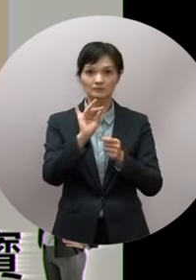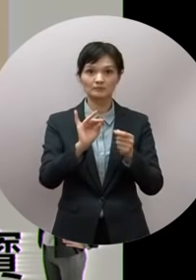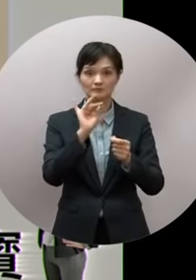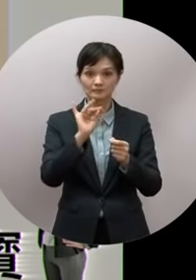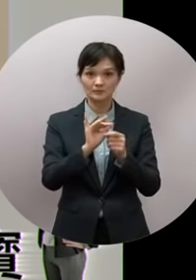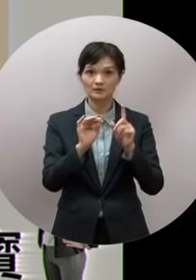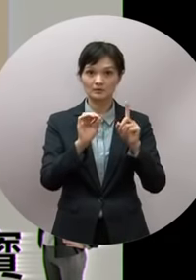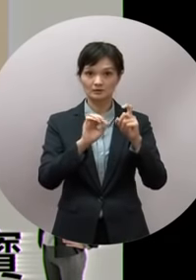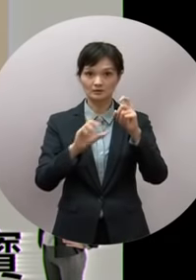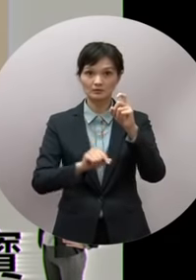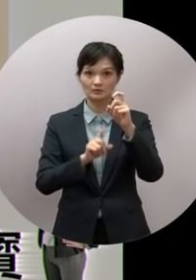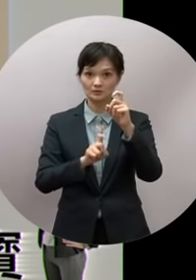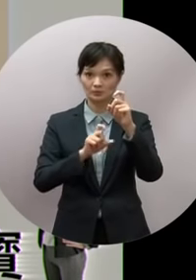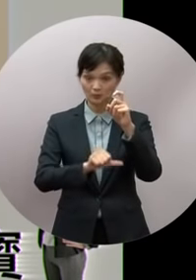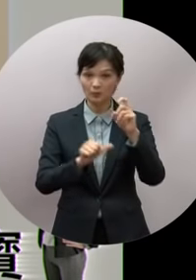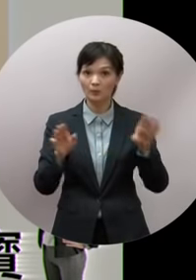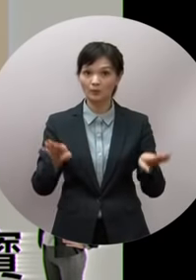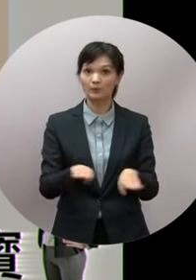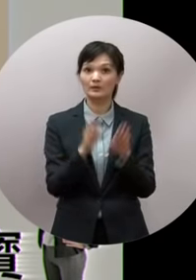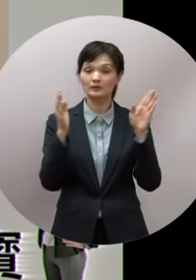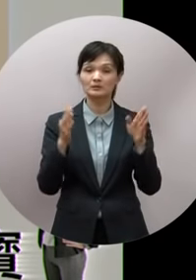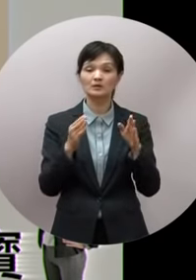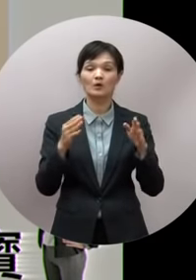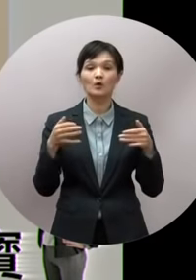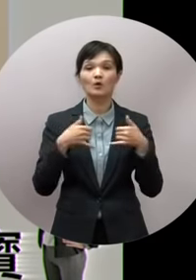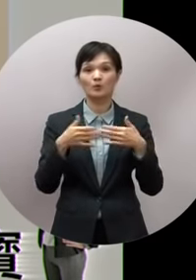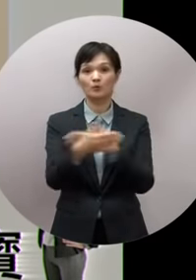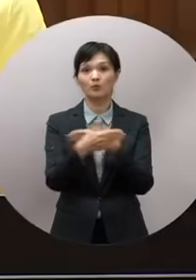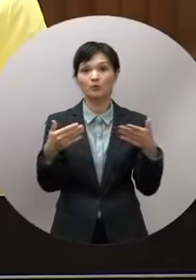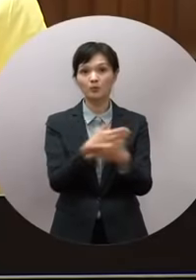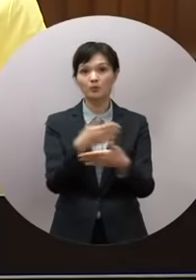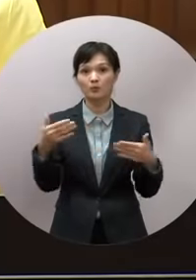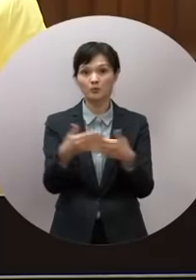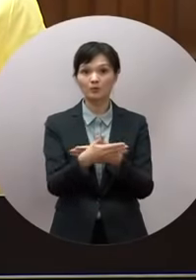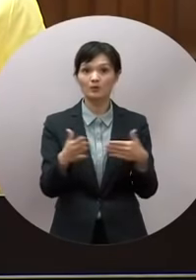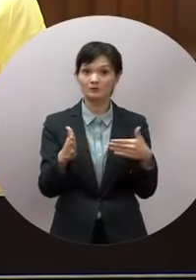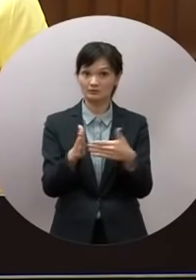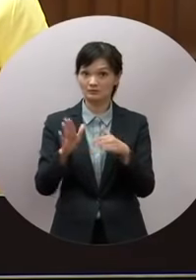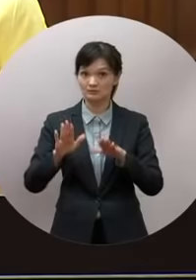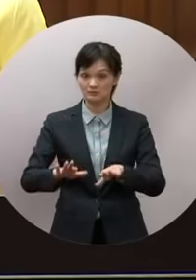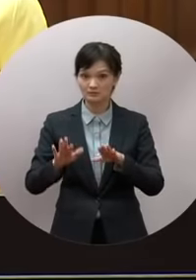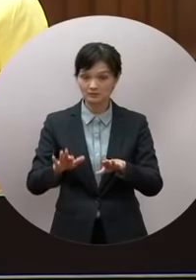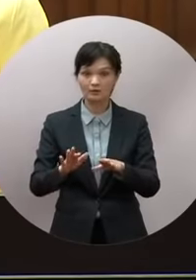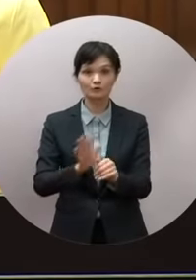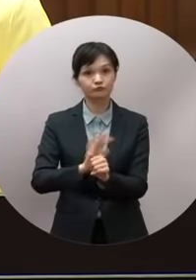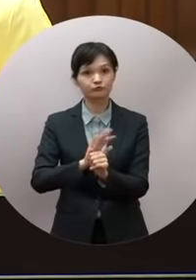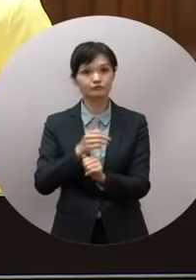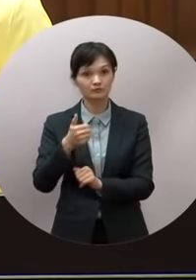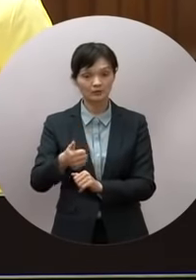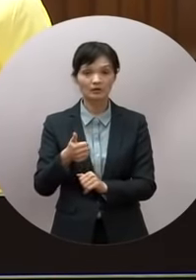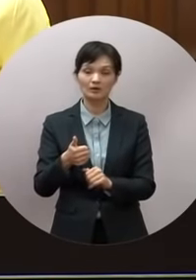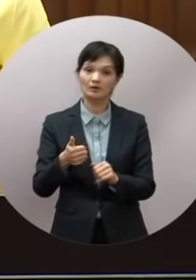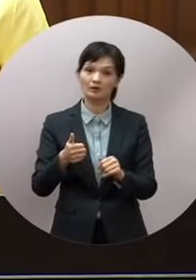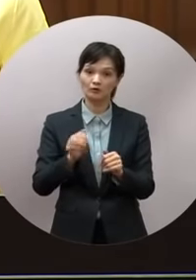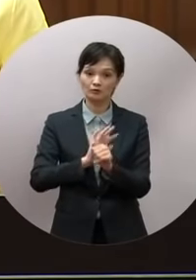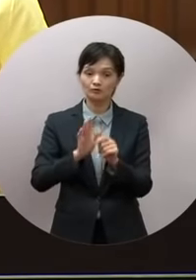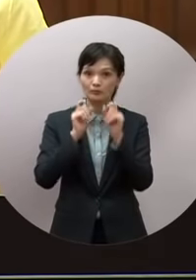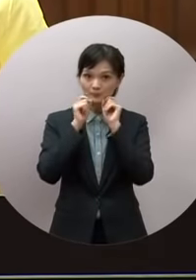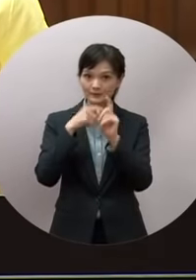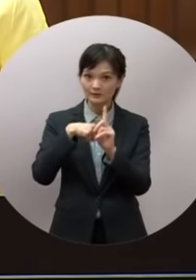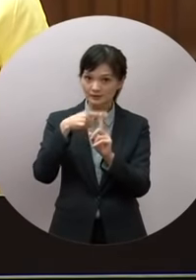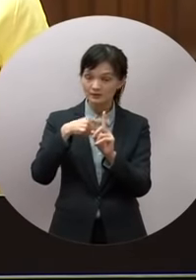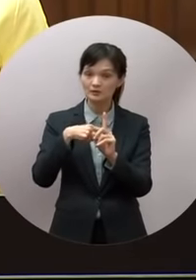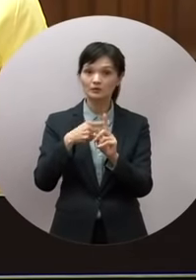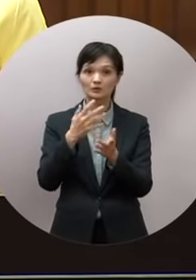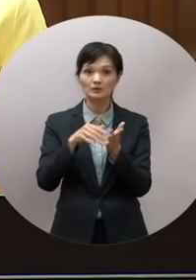民国100年10月15号通车到现在，交通运转情况良好，道路服务品质是在 B 级以上，所